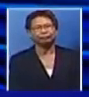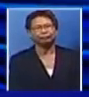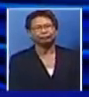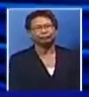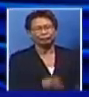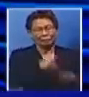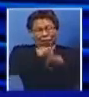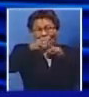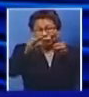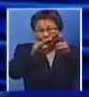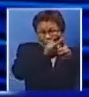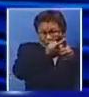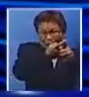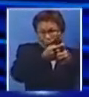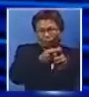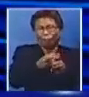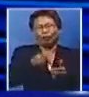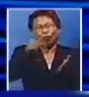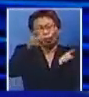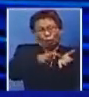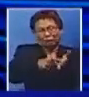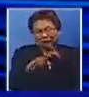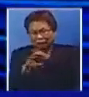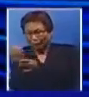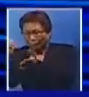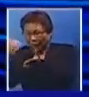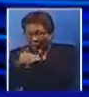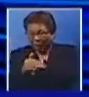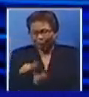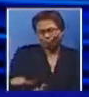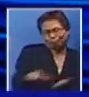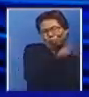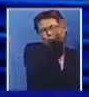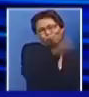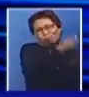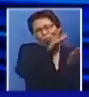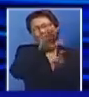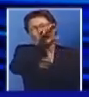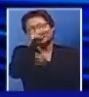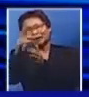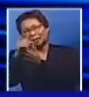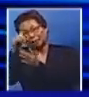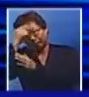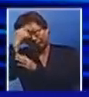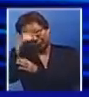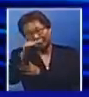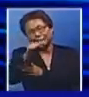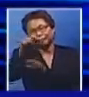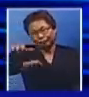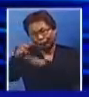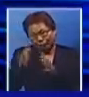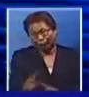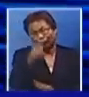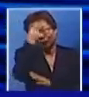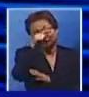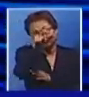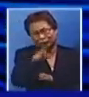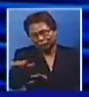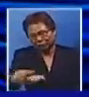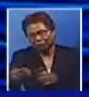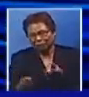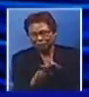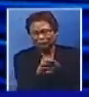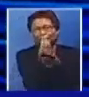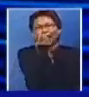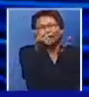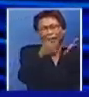Insentif pertama melibatkan pelupusan hutang tanam semula berjumlah RM5,000 bagi setiap peneroka yang memilih menanam semula melalui